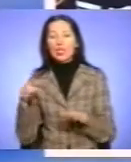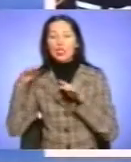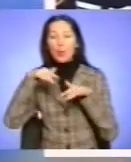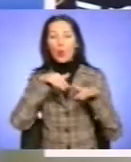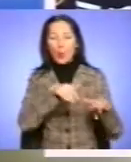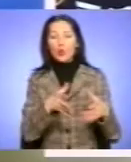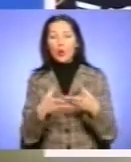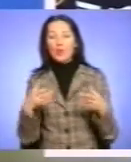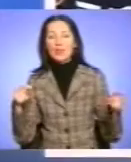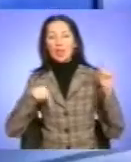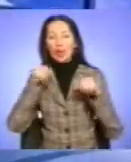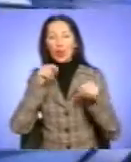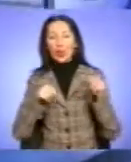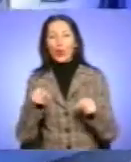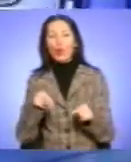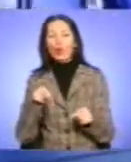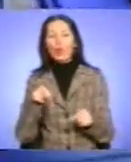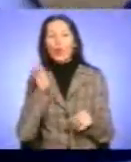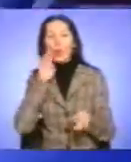повені дощових паводків.